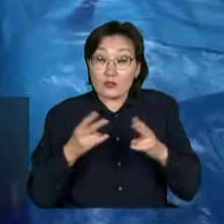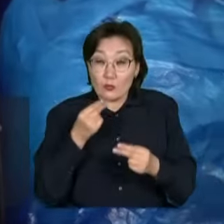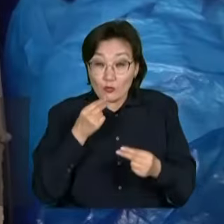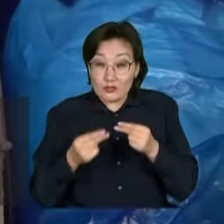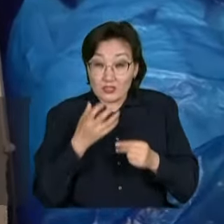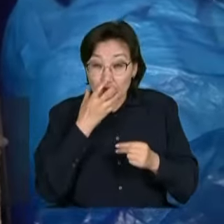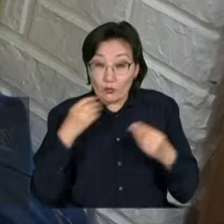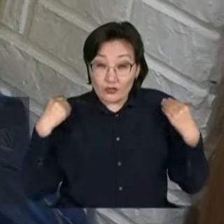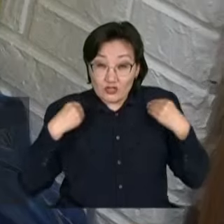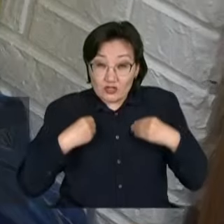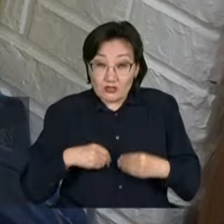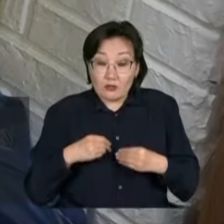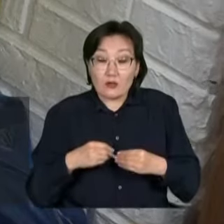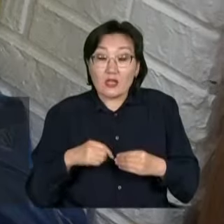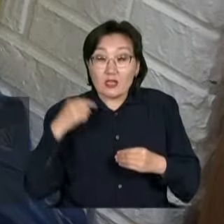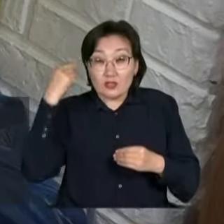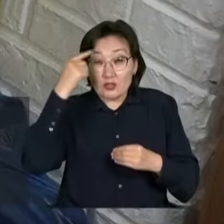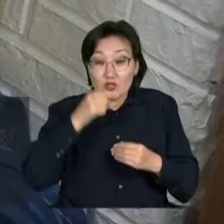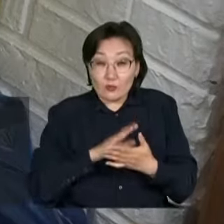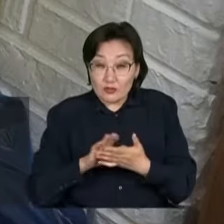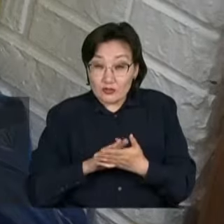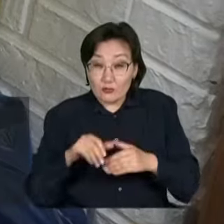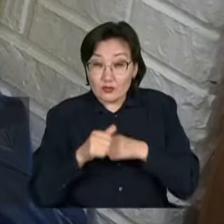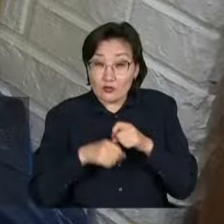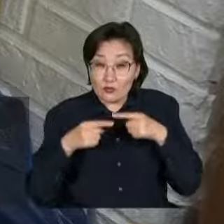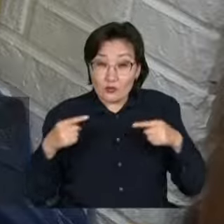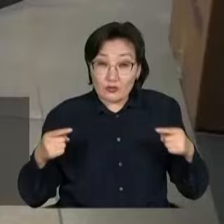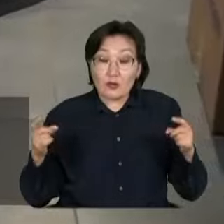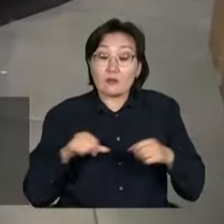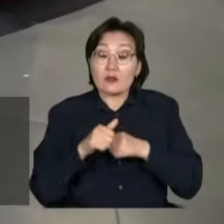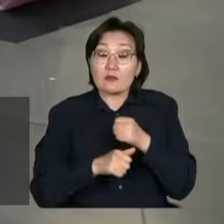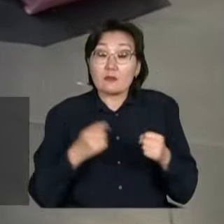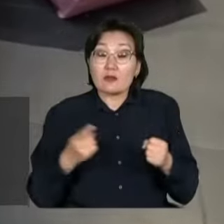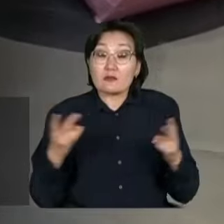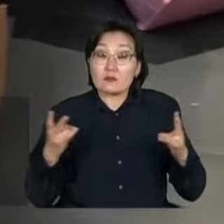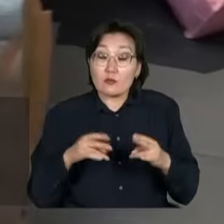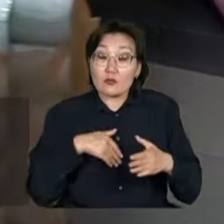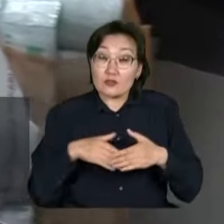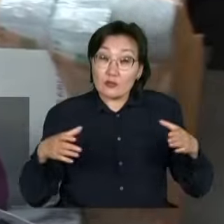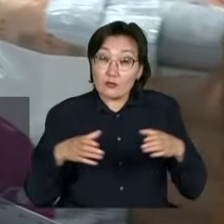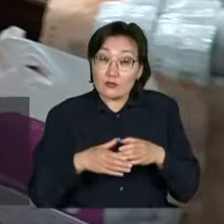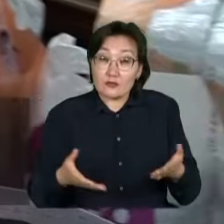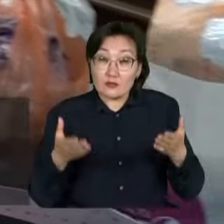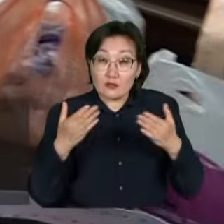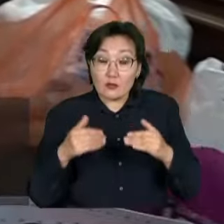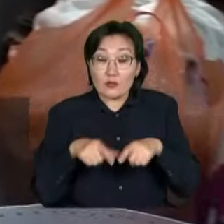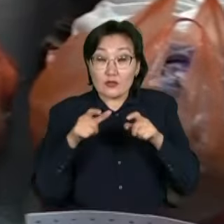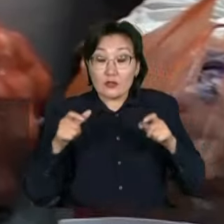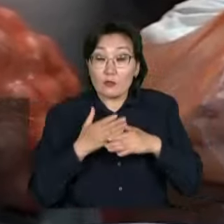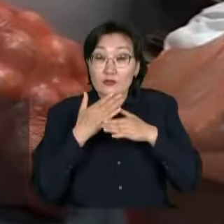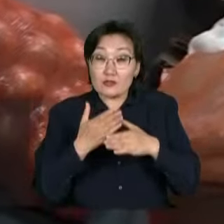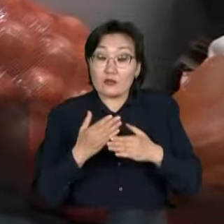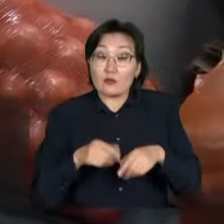питания, теплые вещи, средства личной гигиены и другие предметы первой необходимости. Волонтеры призывают всех откликнуться и